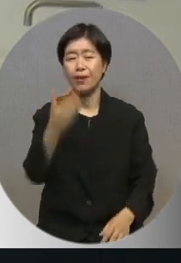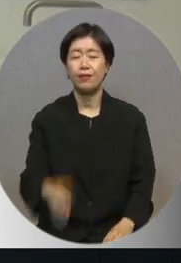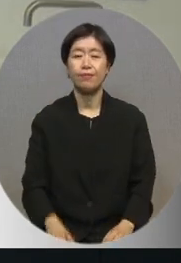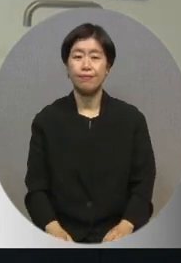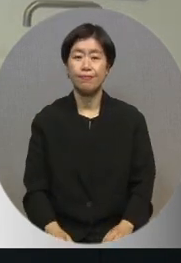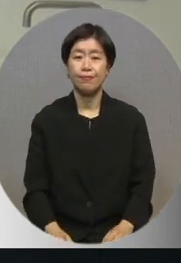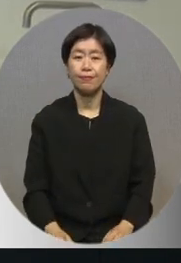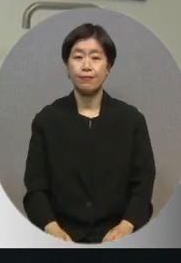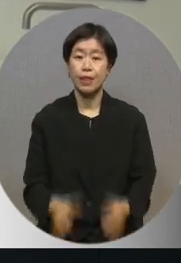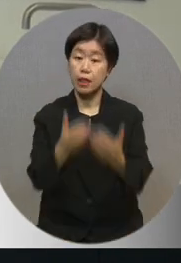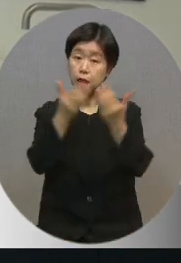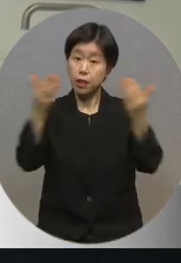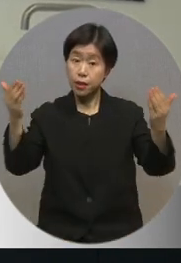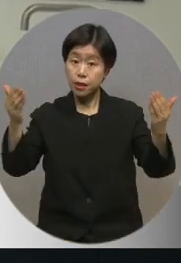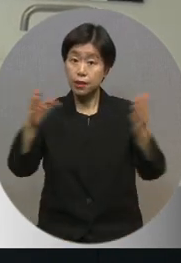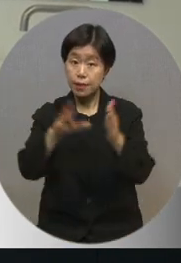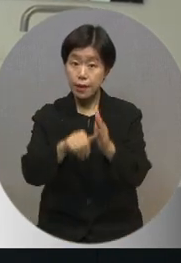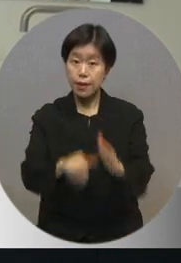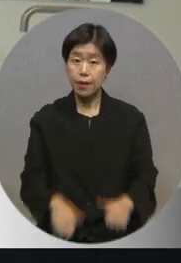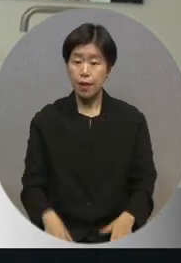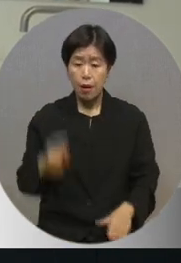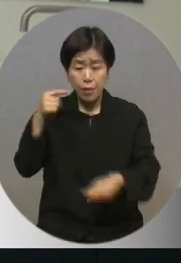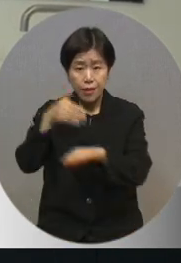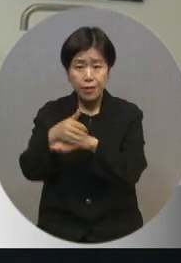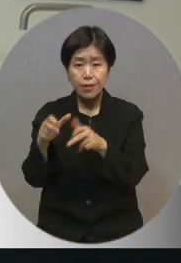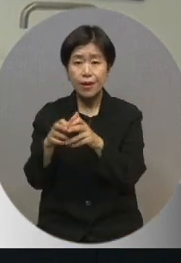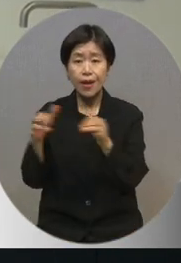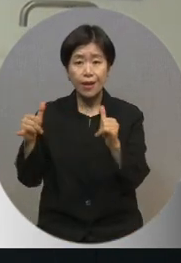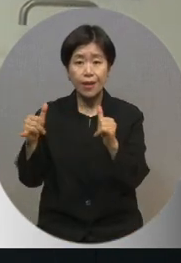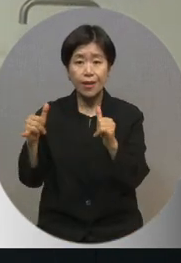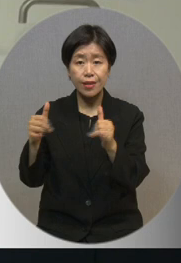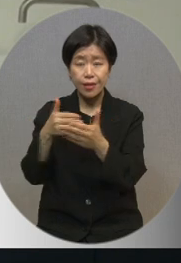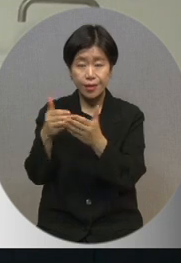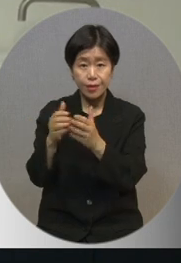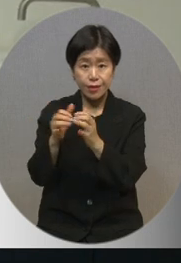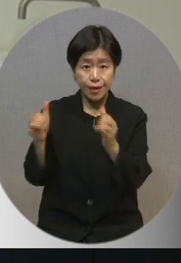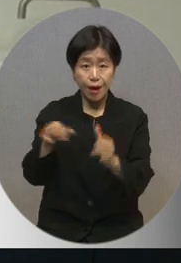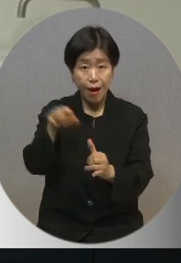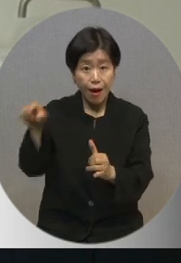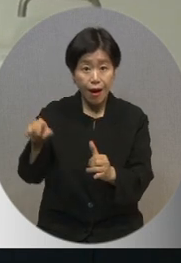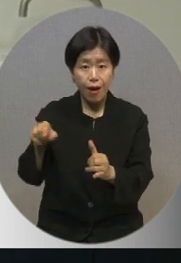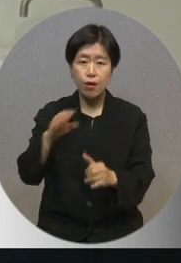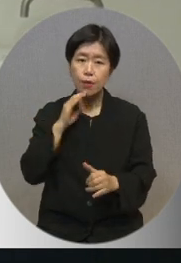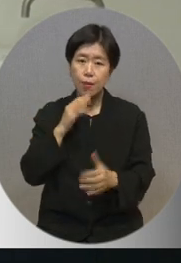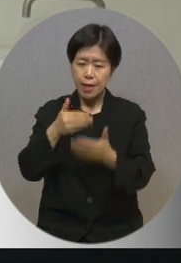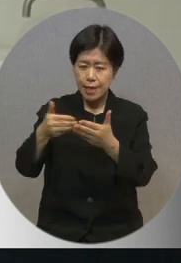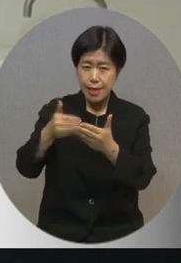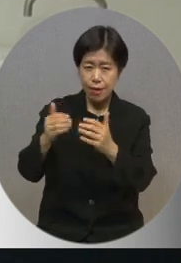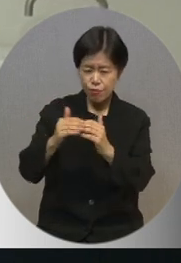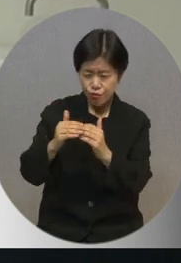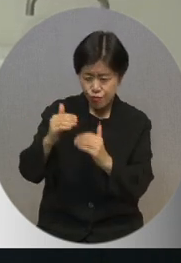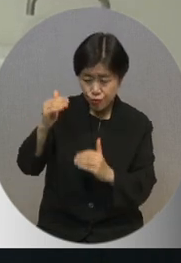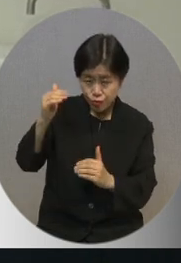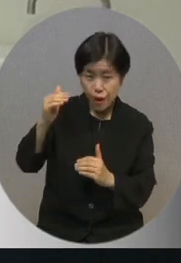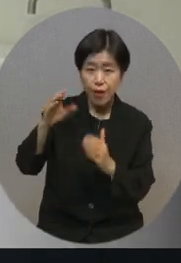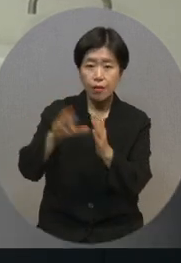되었습니다. 전시를 하다 보니까 발달장애인 작가분들이 이 과정 속에서 엄청 자신감과